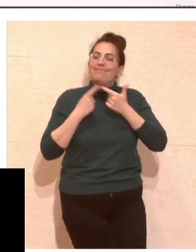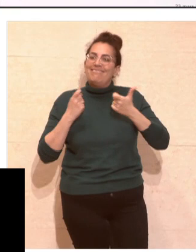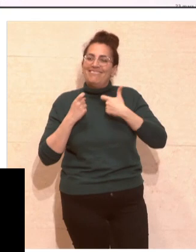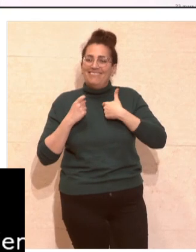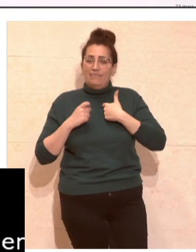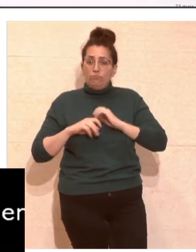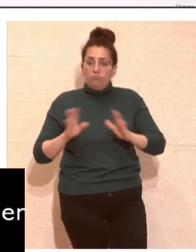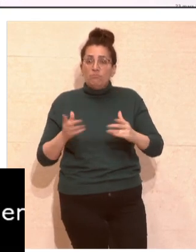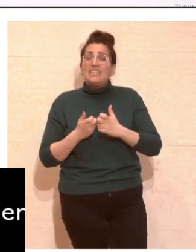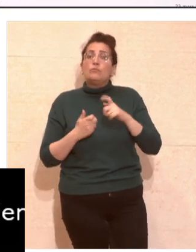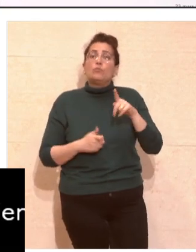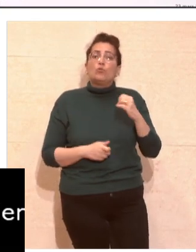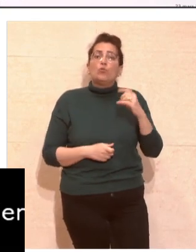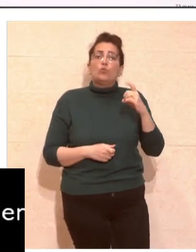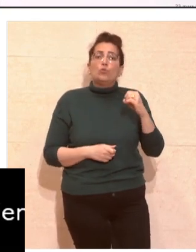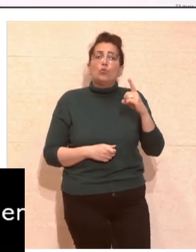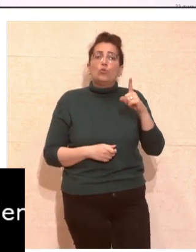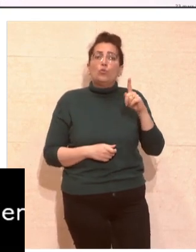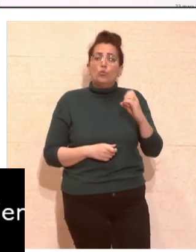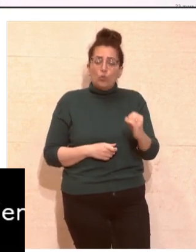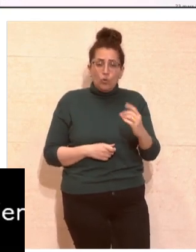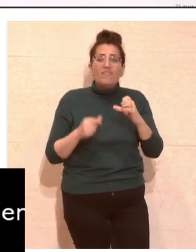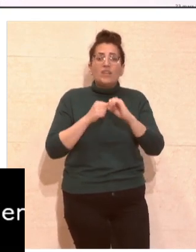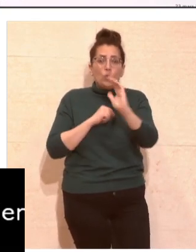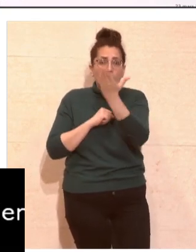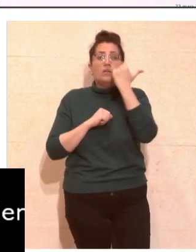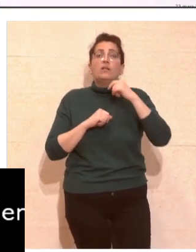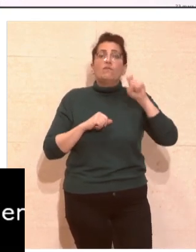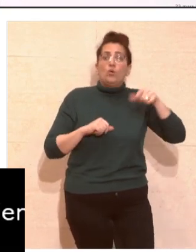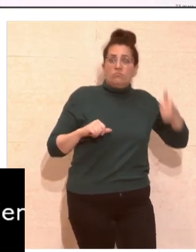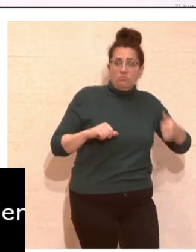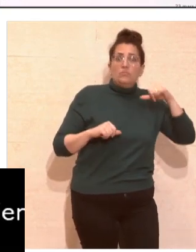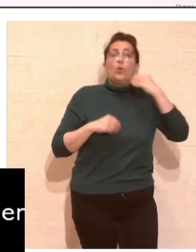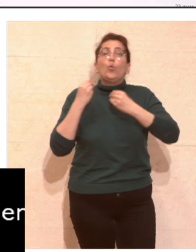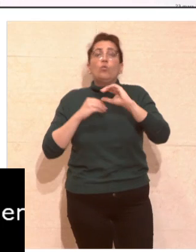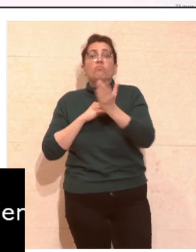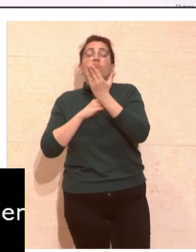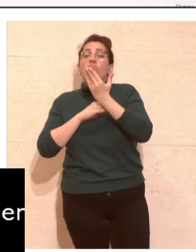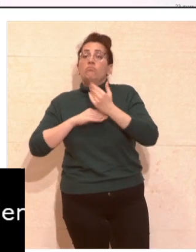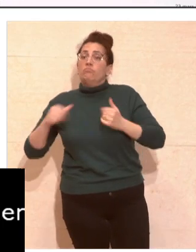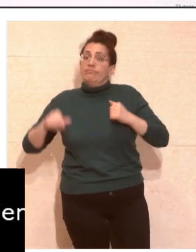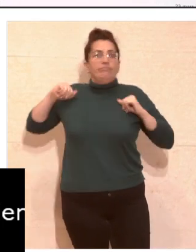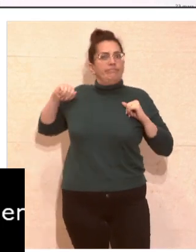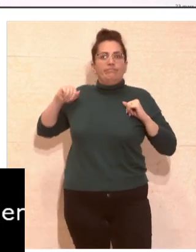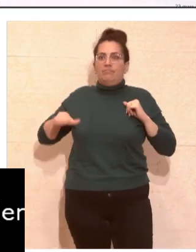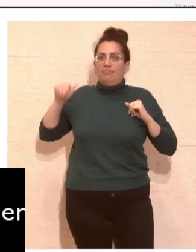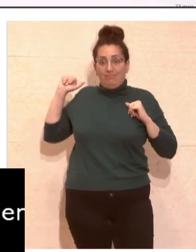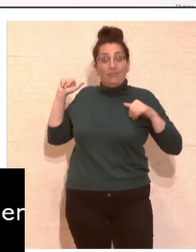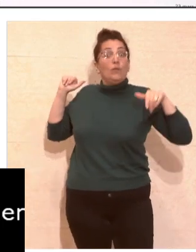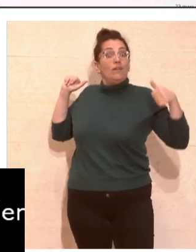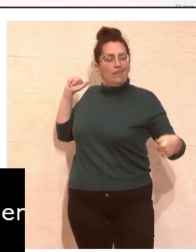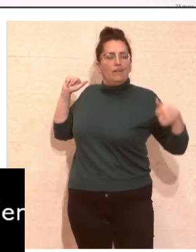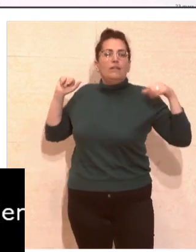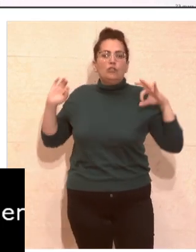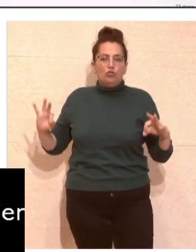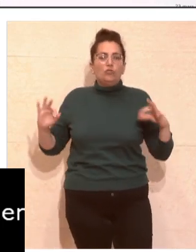fameux go-no-go où il y a des stimuli où on doit répondre et d'autres où on ne doit pas répondre. Et donc non seulement on a des laps attentionnels sur ceux où on doit répondre, mais on a également